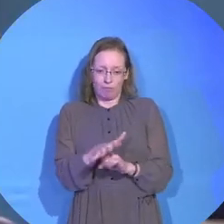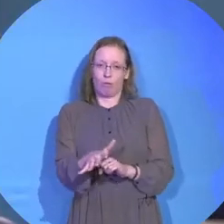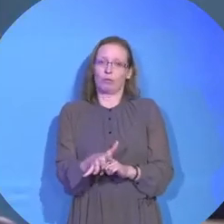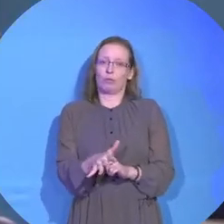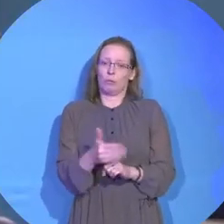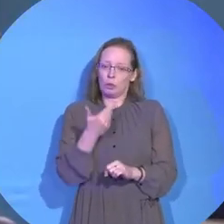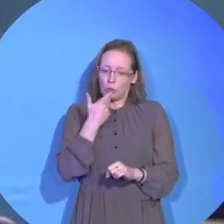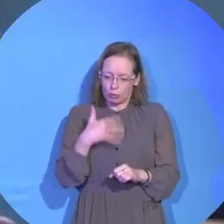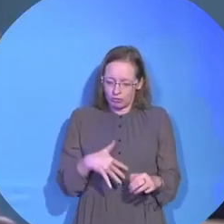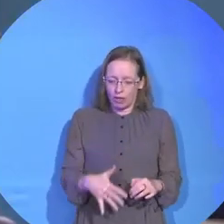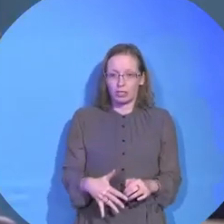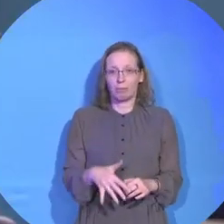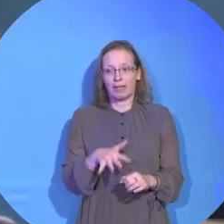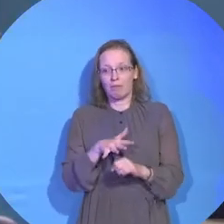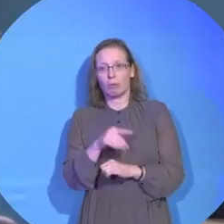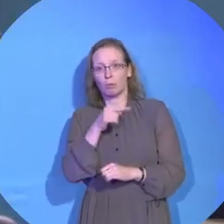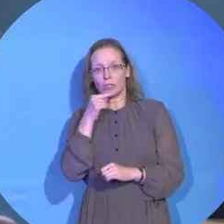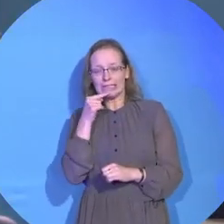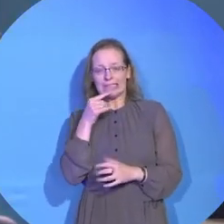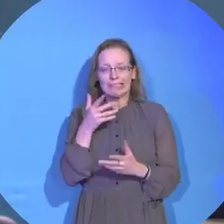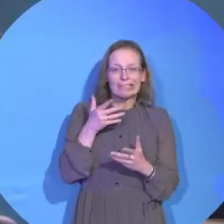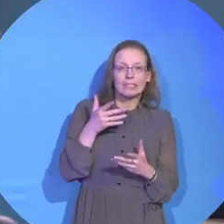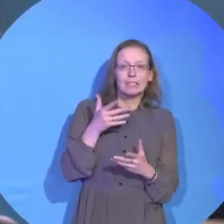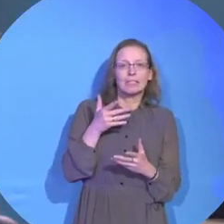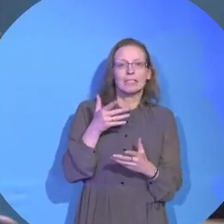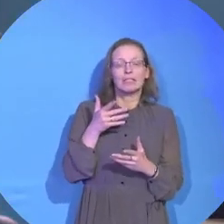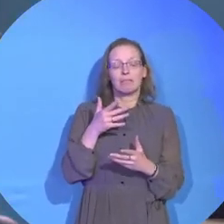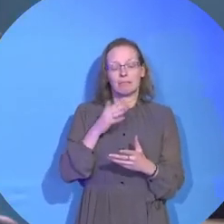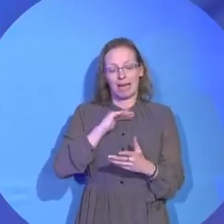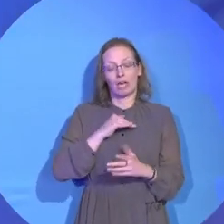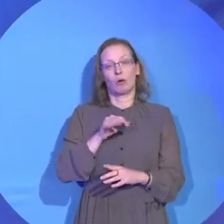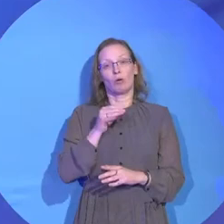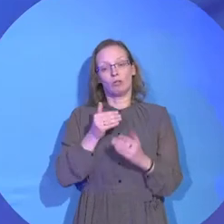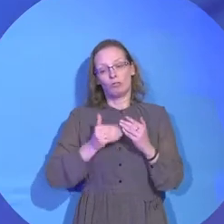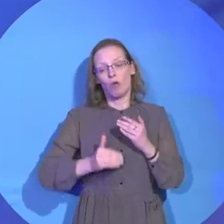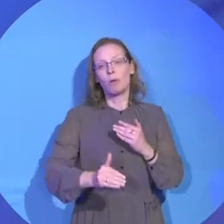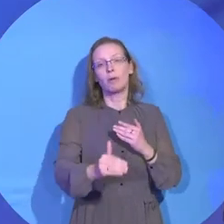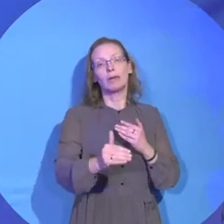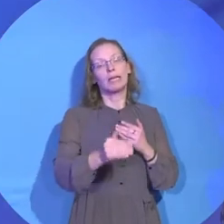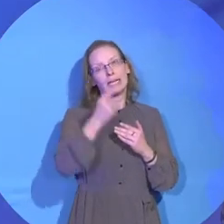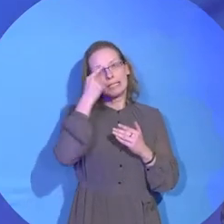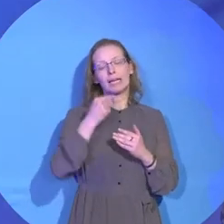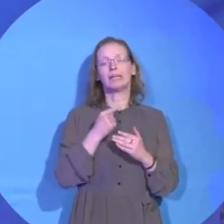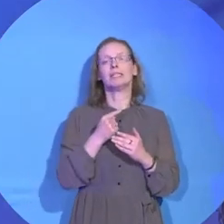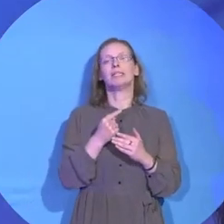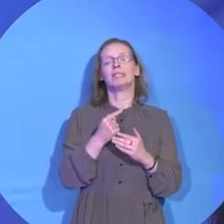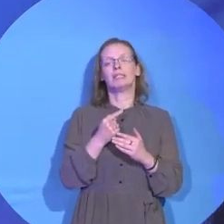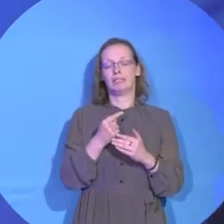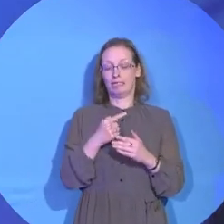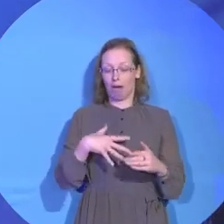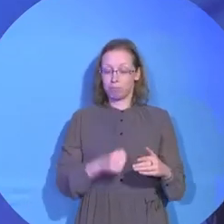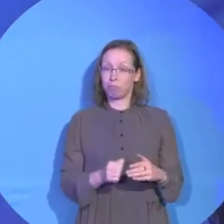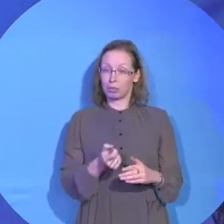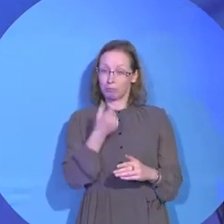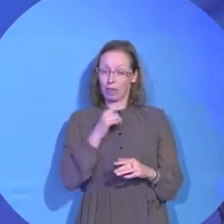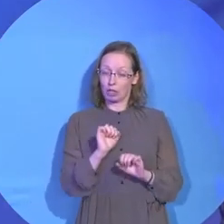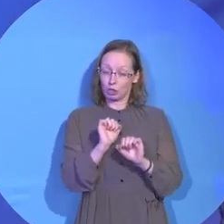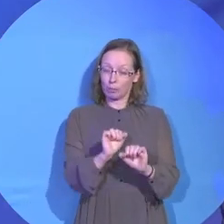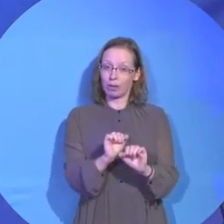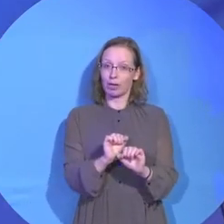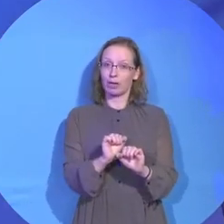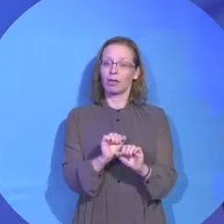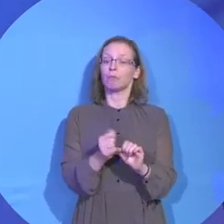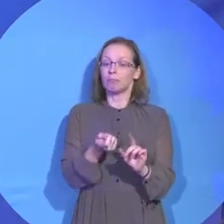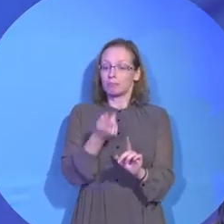enzovoorts. Kortom, mijn conclusie voorlopig is, het moet in ieder geval onder medische begeleiding gebeuren. Ja. En dan is het ingewikkelde dat de huisartsen